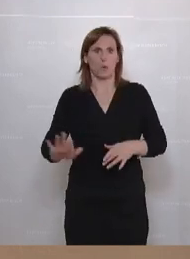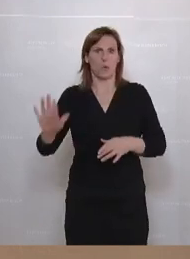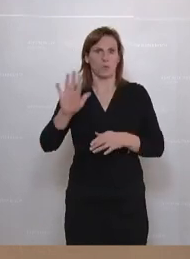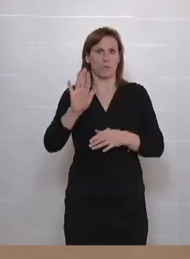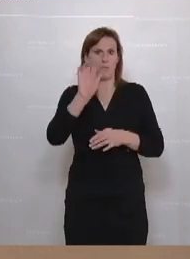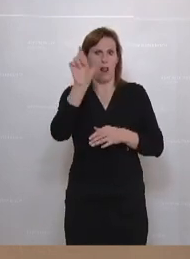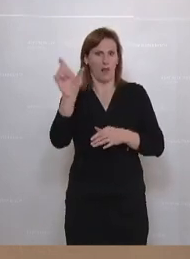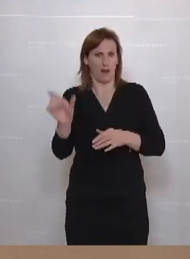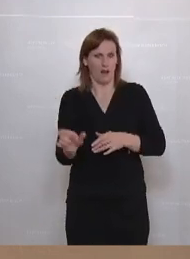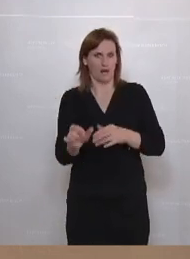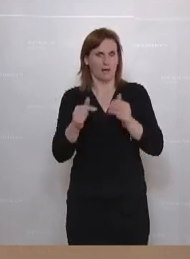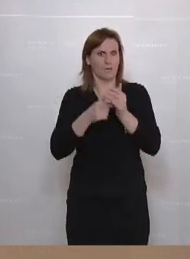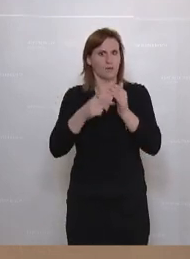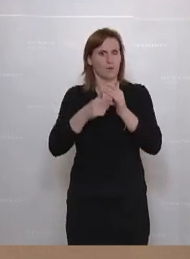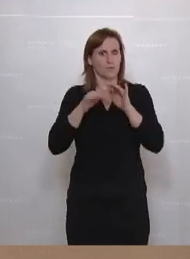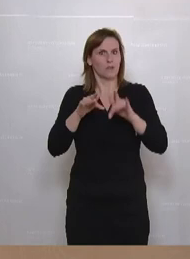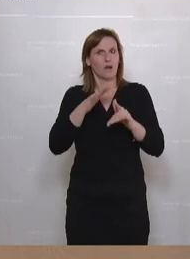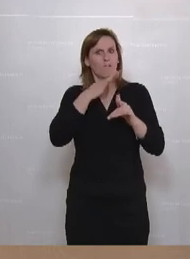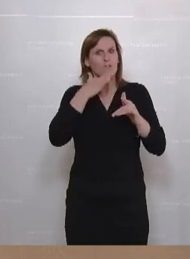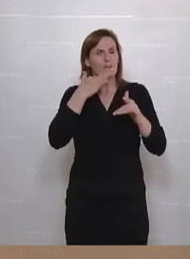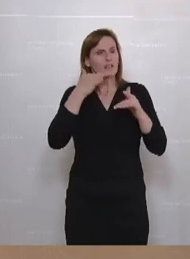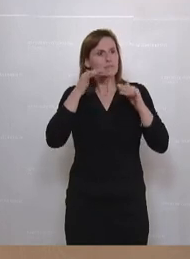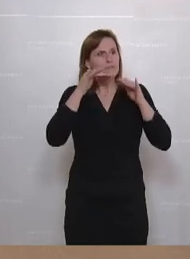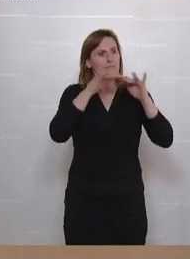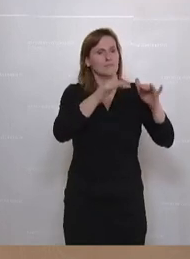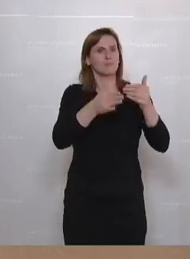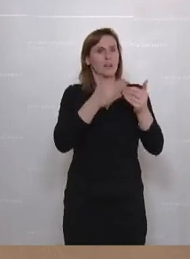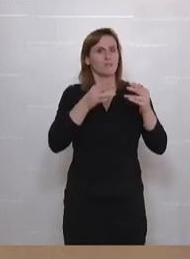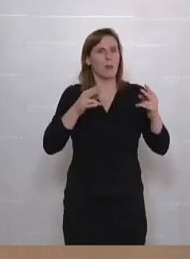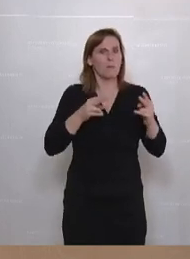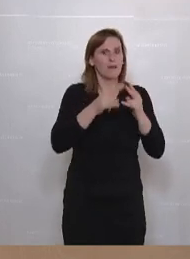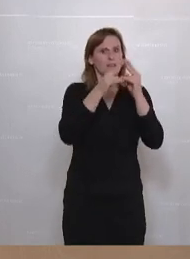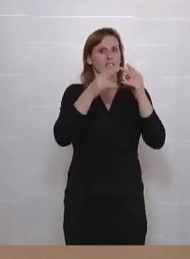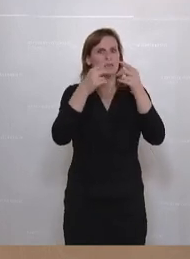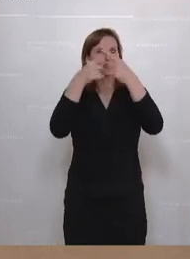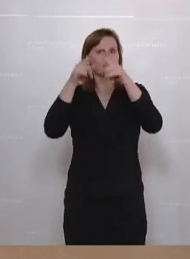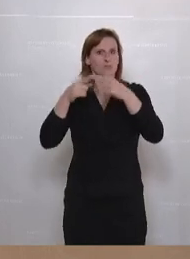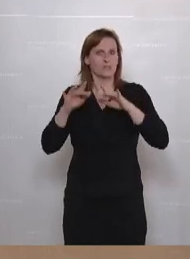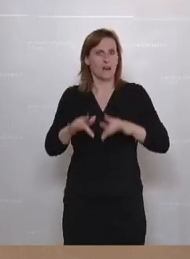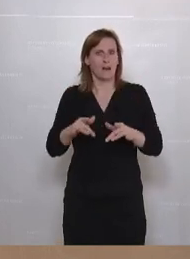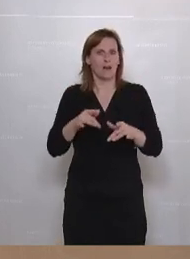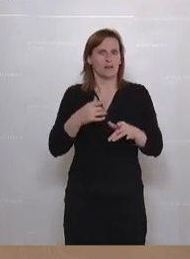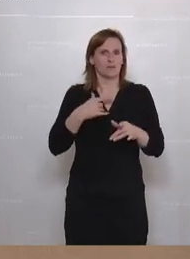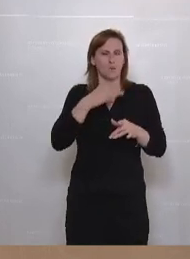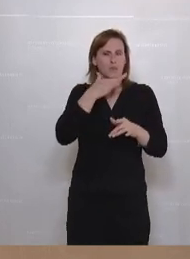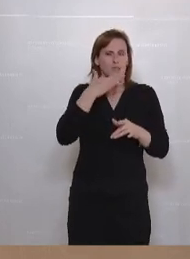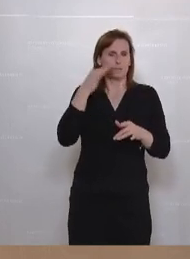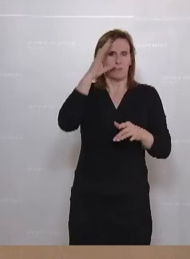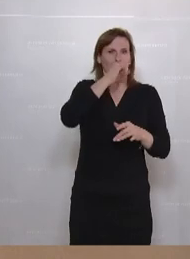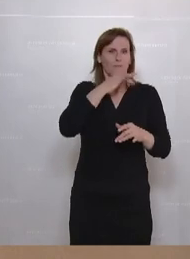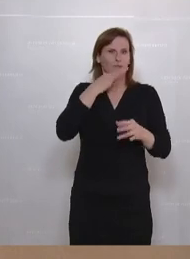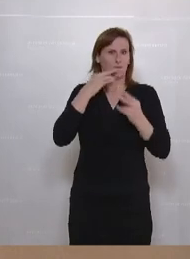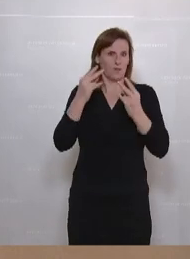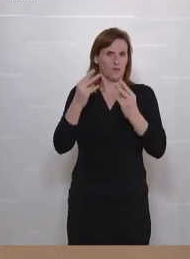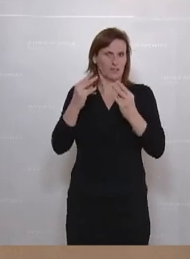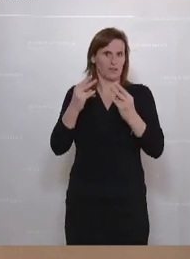noch Überzeugungsarbeit zu leisten in Paris, in Den Haag und anderswo. Und das ist sicher bei dem Thema Darstellung, was die EU dort alles macht,